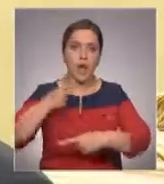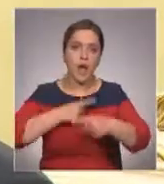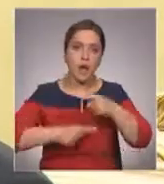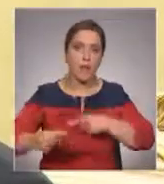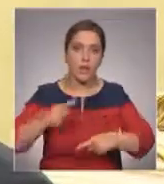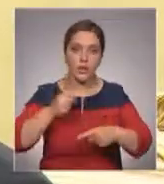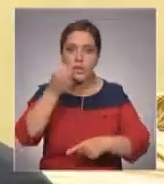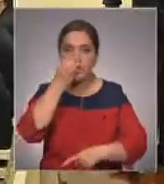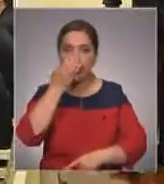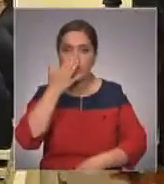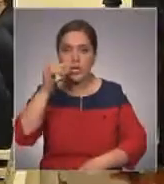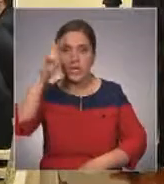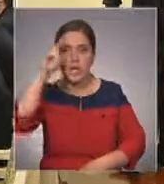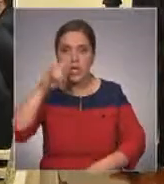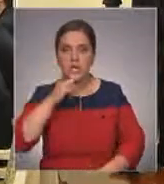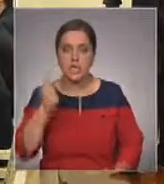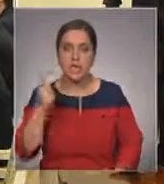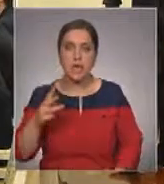странами составил